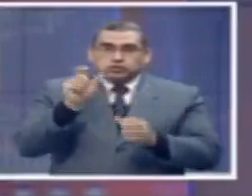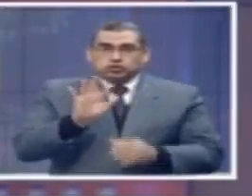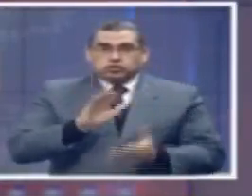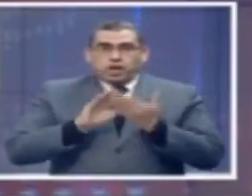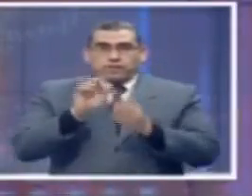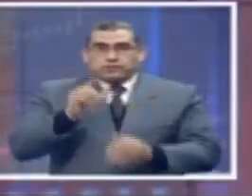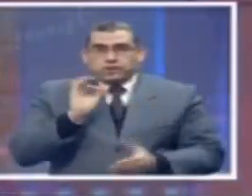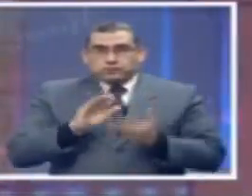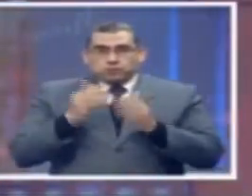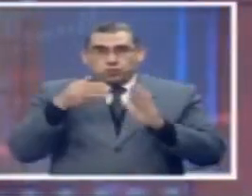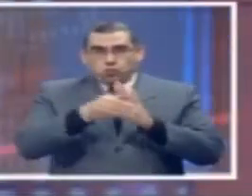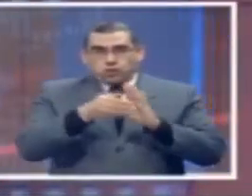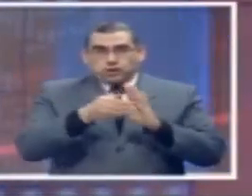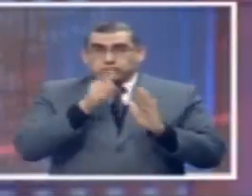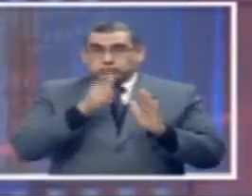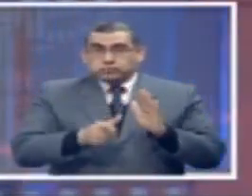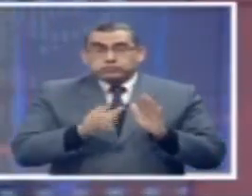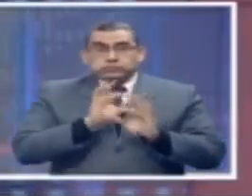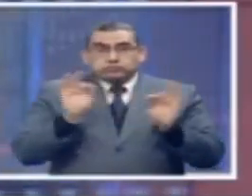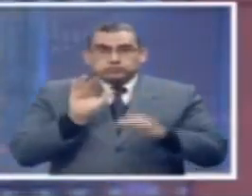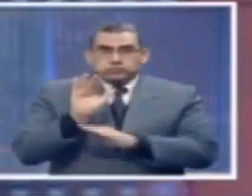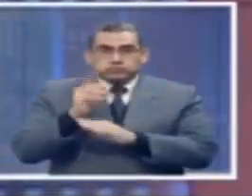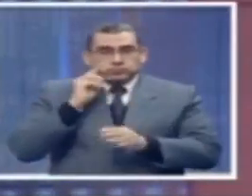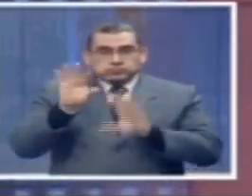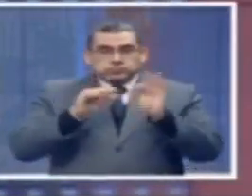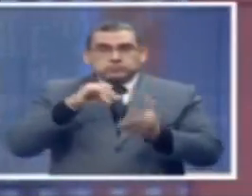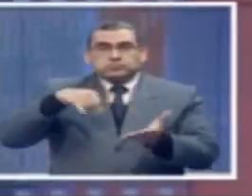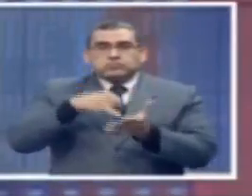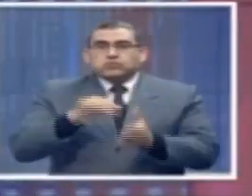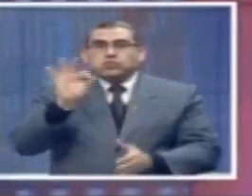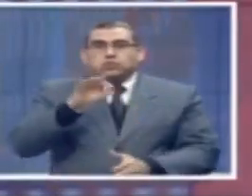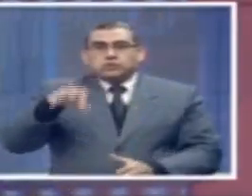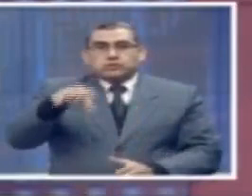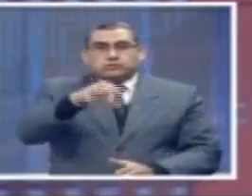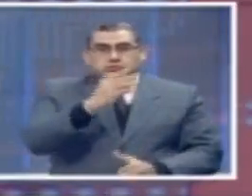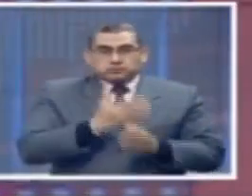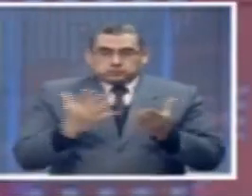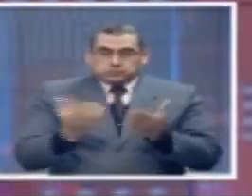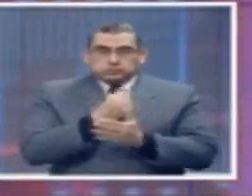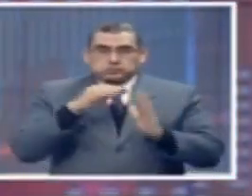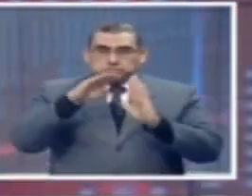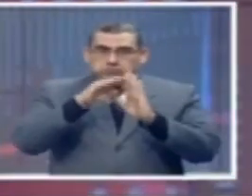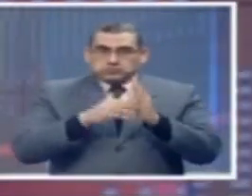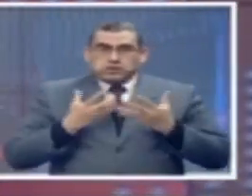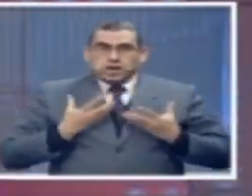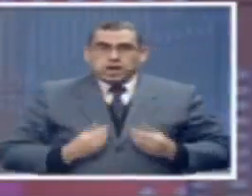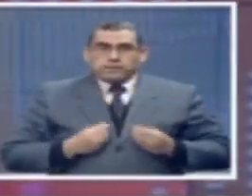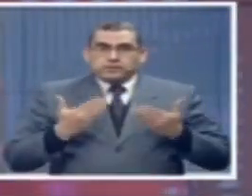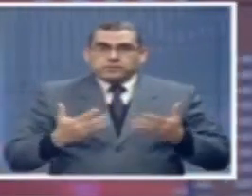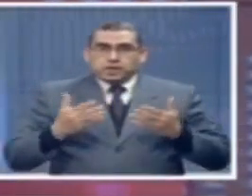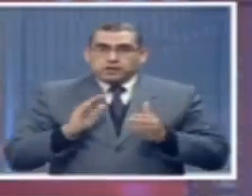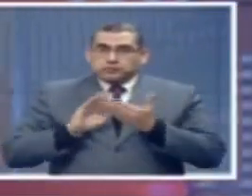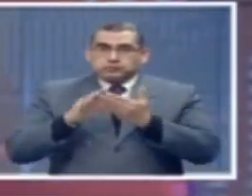الخدمات المقدمة للمواطنين، ومراعاة اختيار مواقعها على نحو يحقق معايير الأمن وسهولة